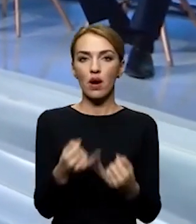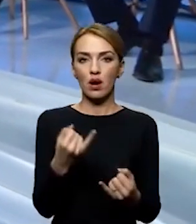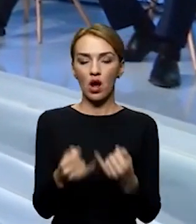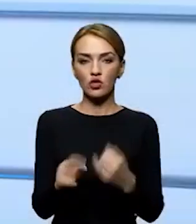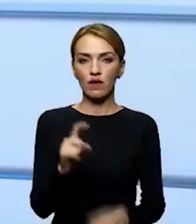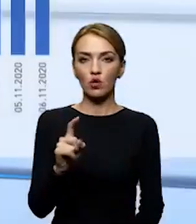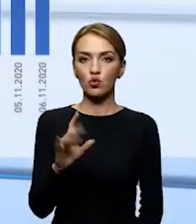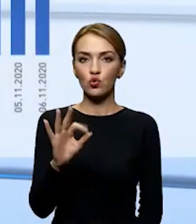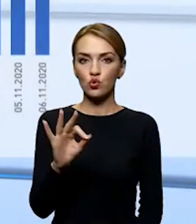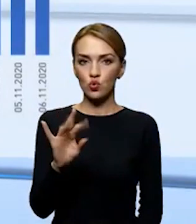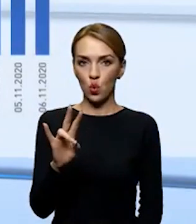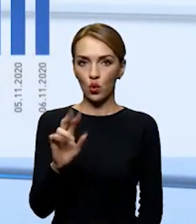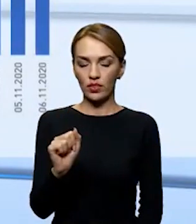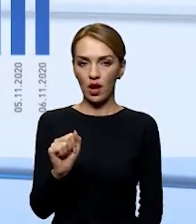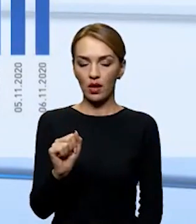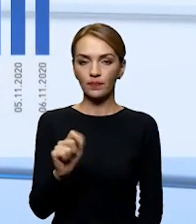зона з